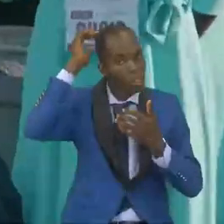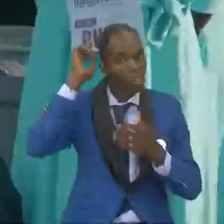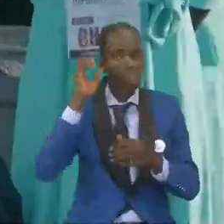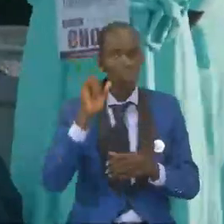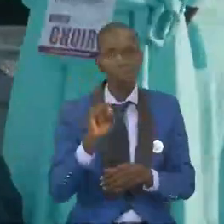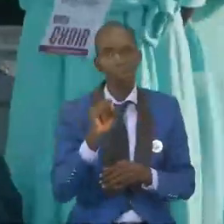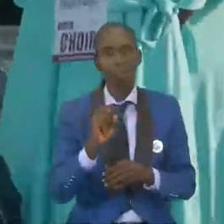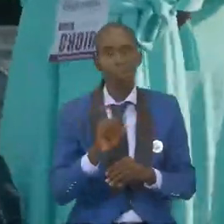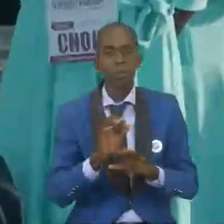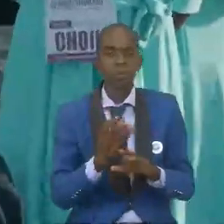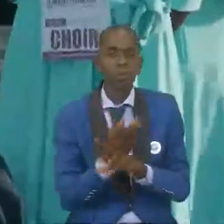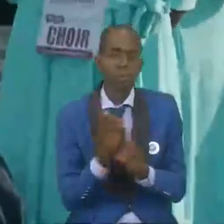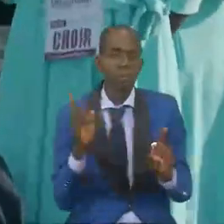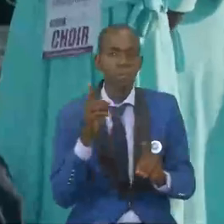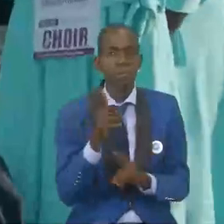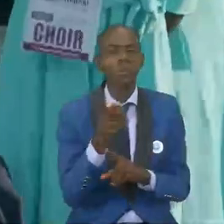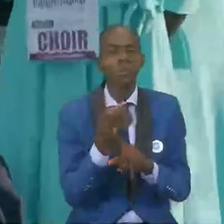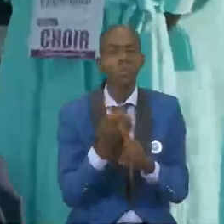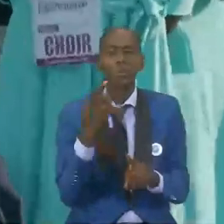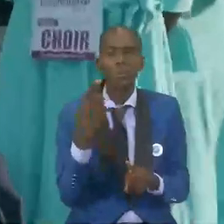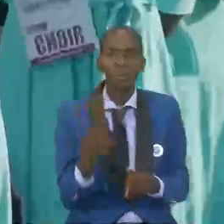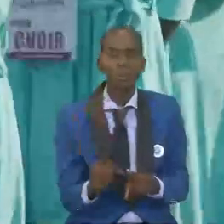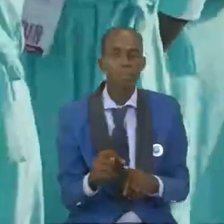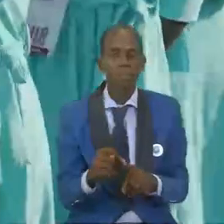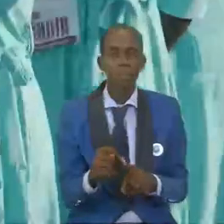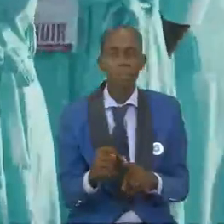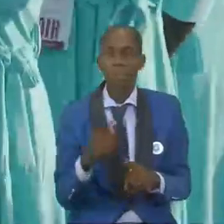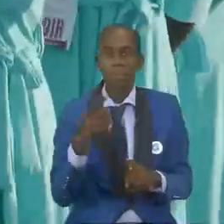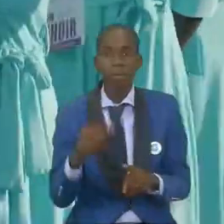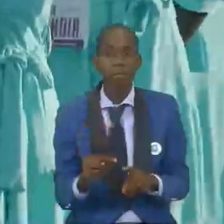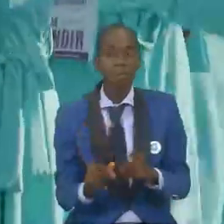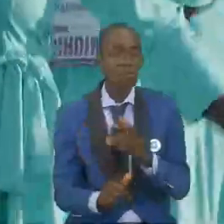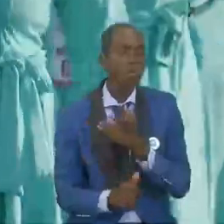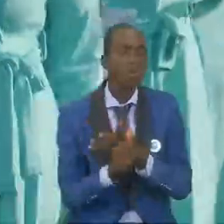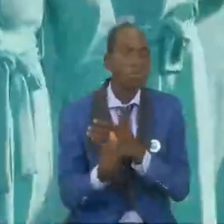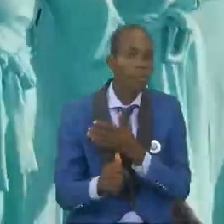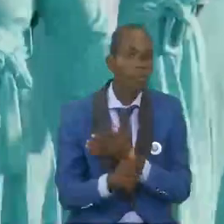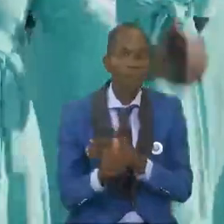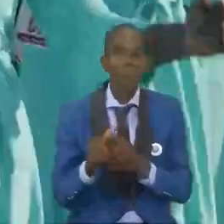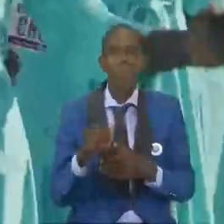te délivrer la crainte des lions, te délivrer